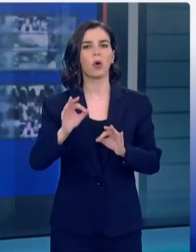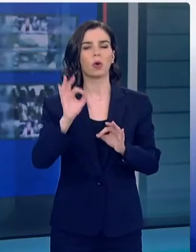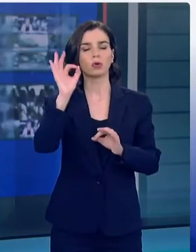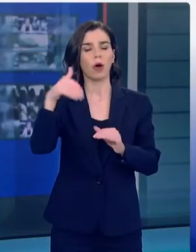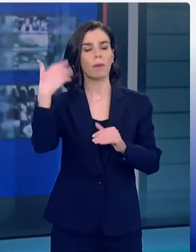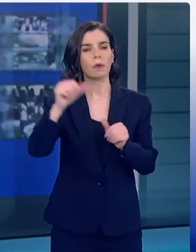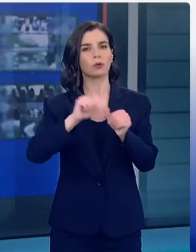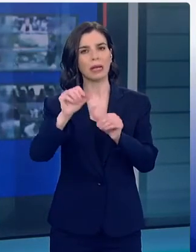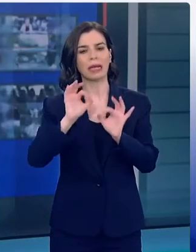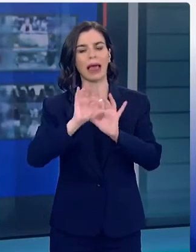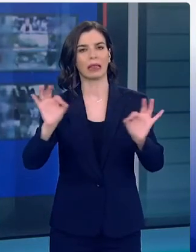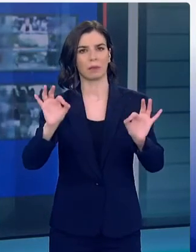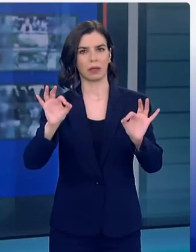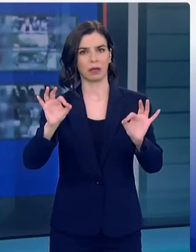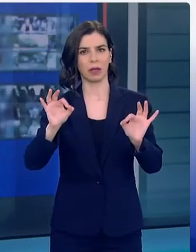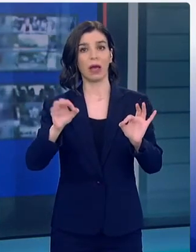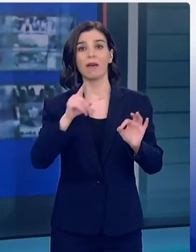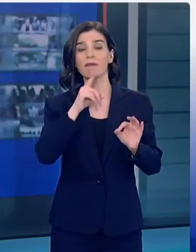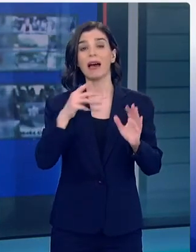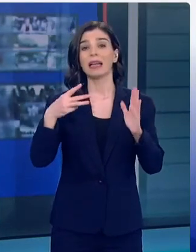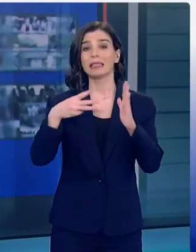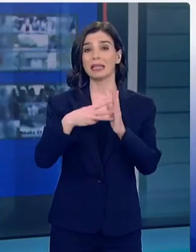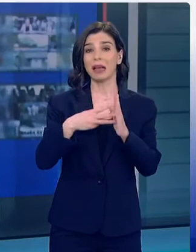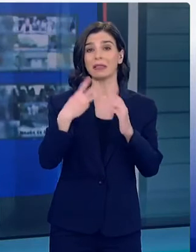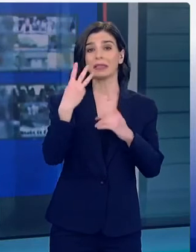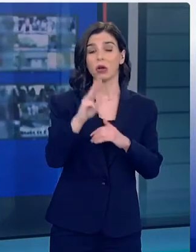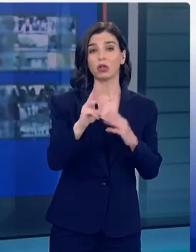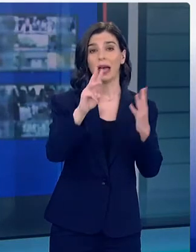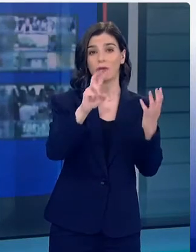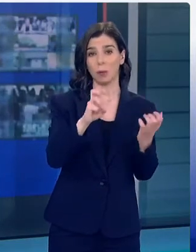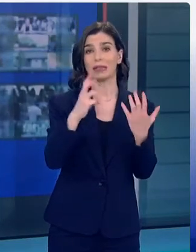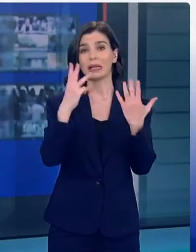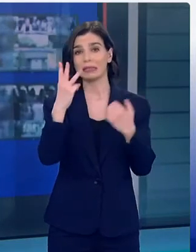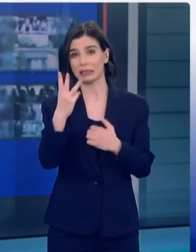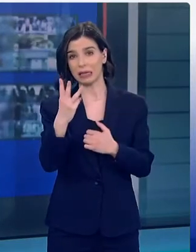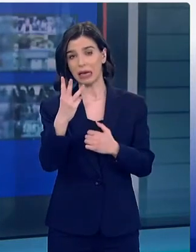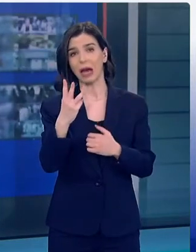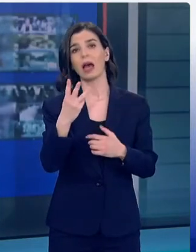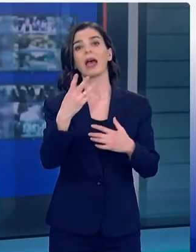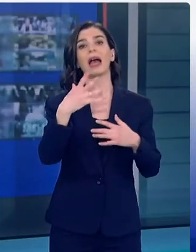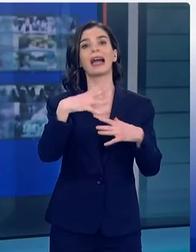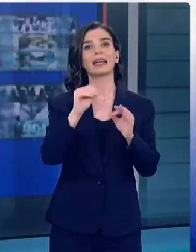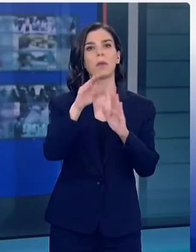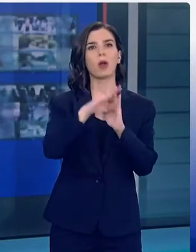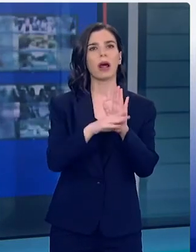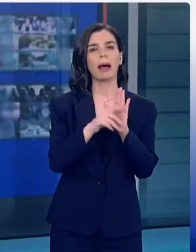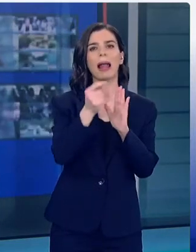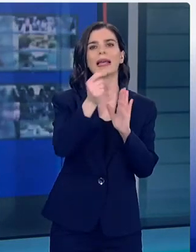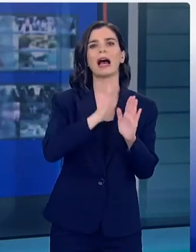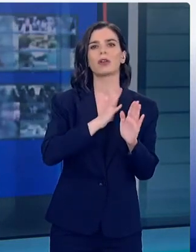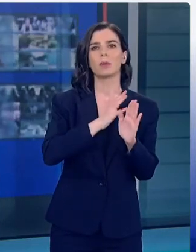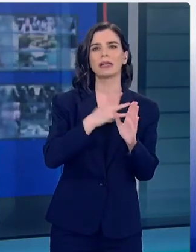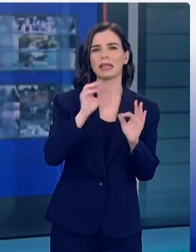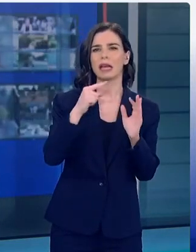επόμενη περίοδο. Άρα, ο αριθμός 3.073 είναι πολύ παραπάνω από τον αρχικό μας προγραμματισμό που είχαμε πει